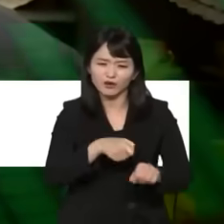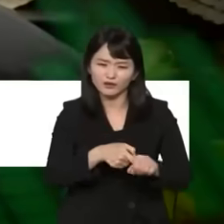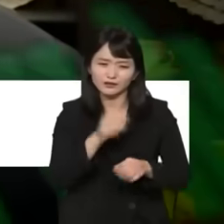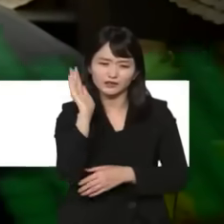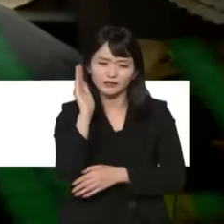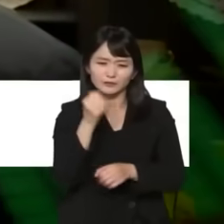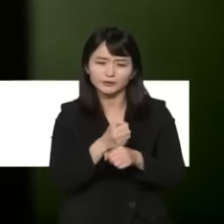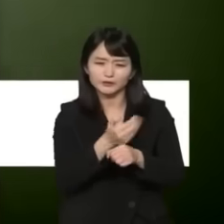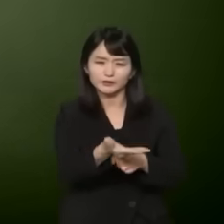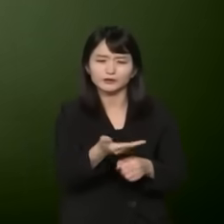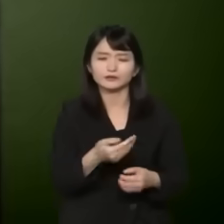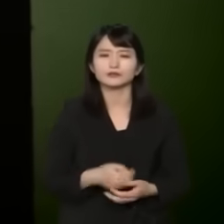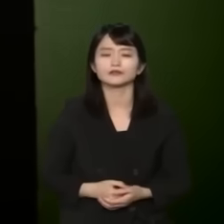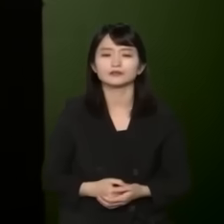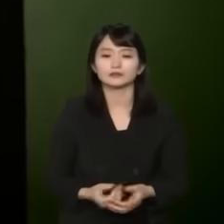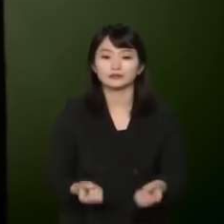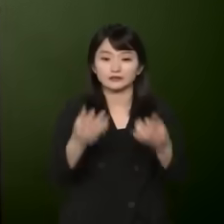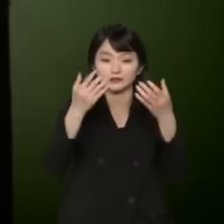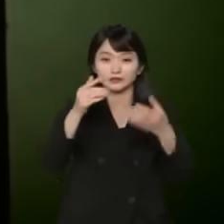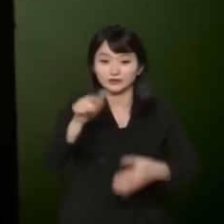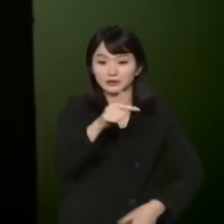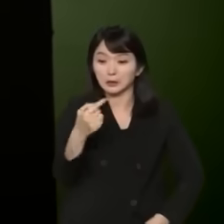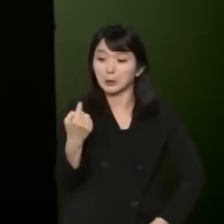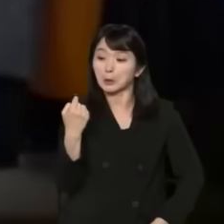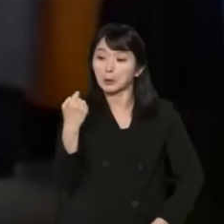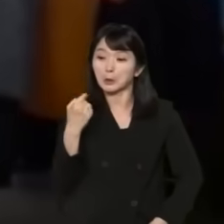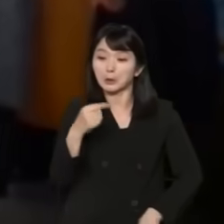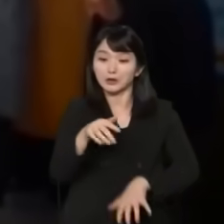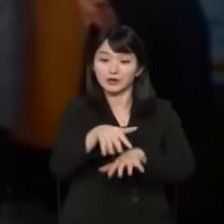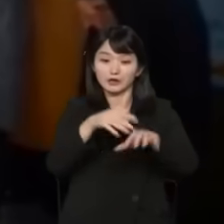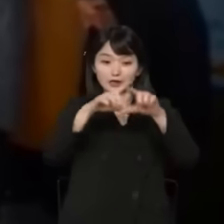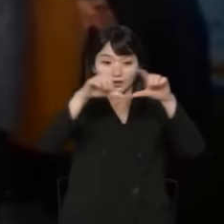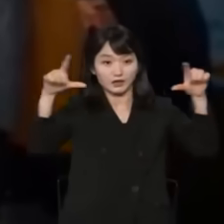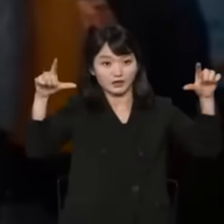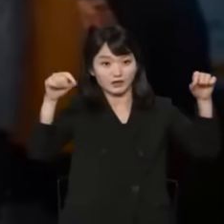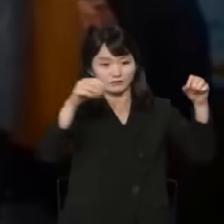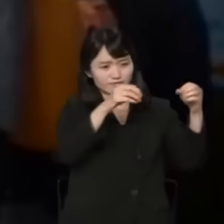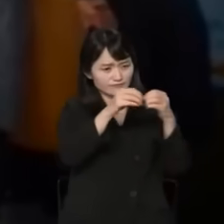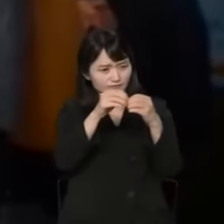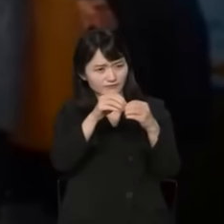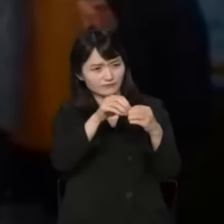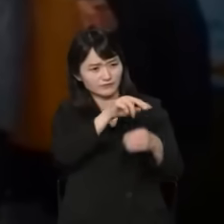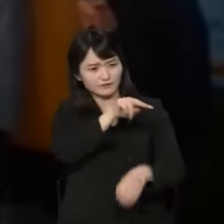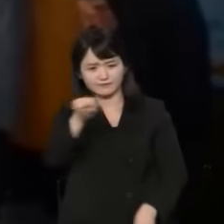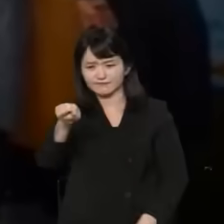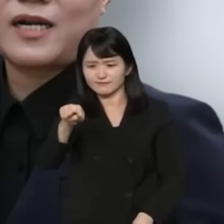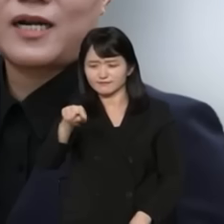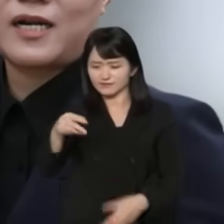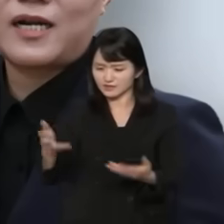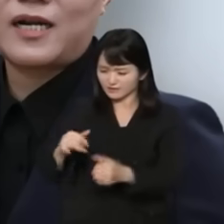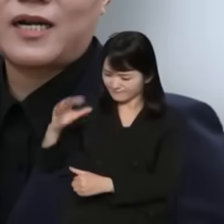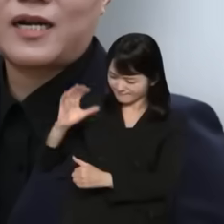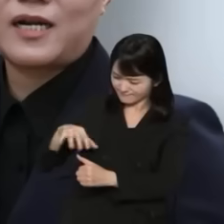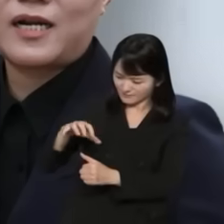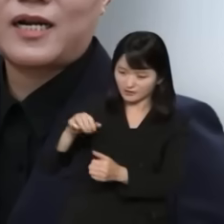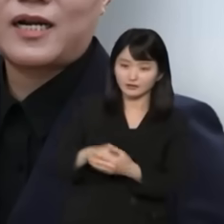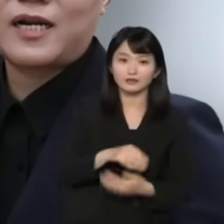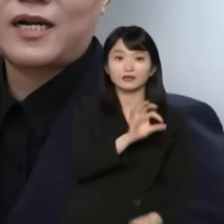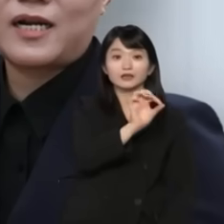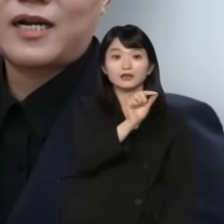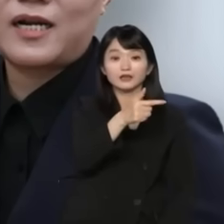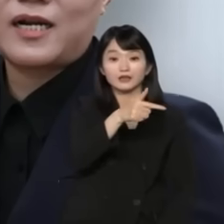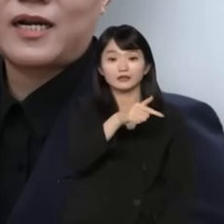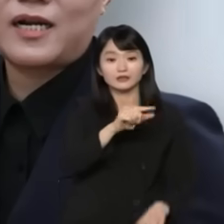만들어주려고. 행사 하루 전엔 현수막 문구를 두고 직원들을 강하게 질책하기도 했습니다. 안철수도